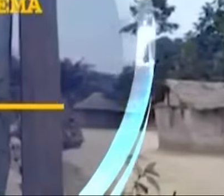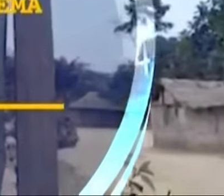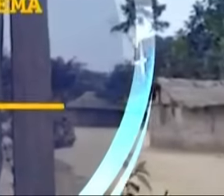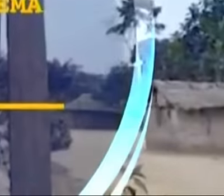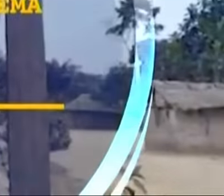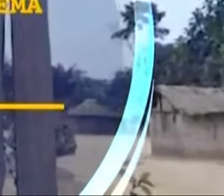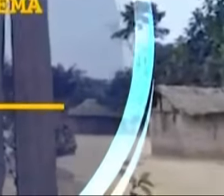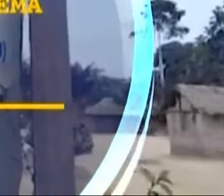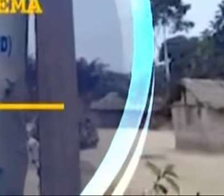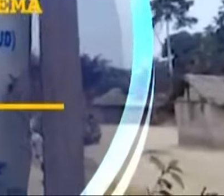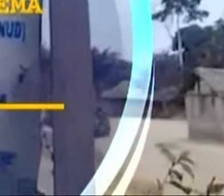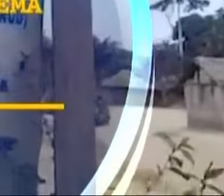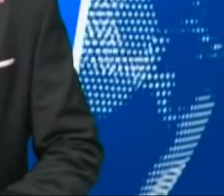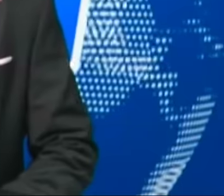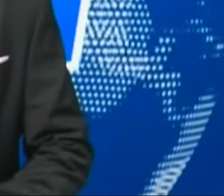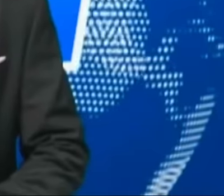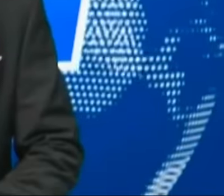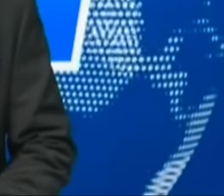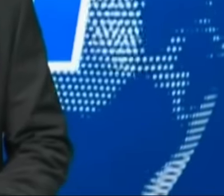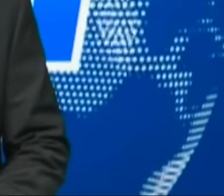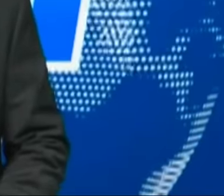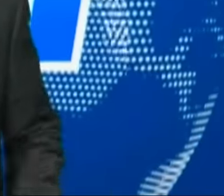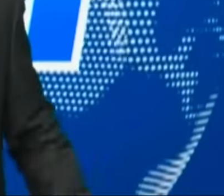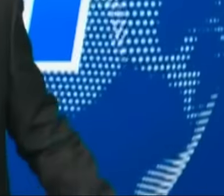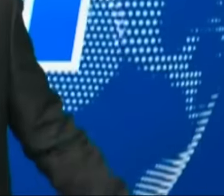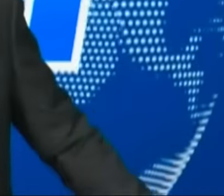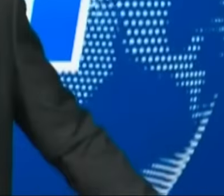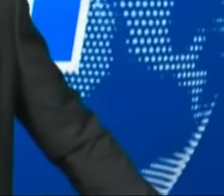de travaux. Voilà tout pour le titre.